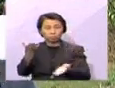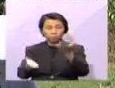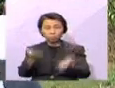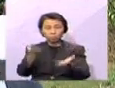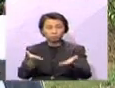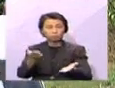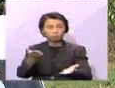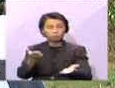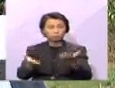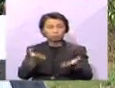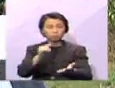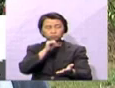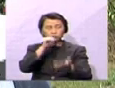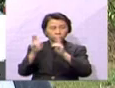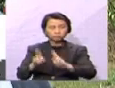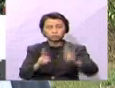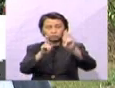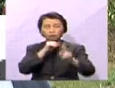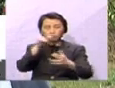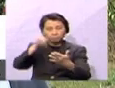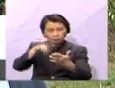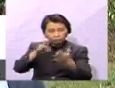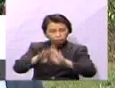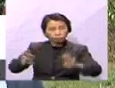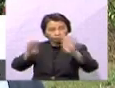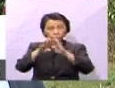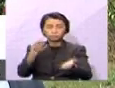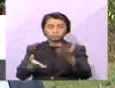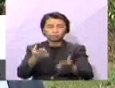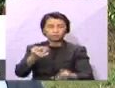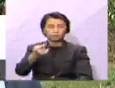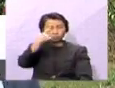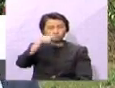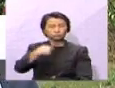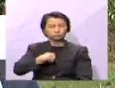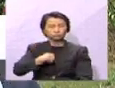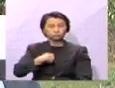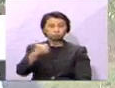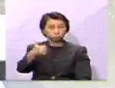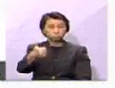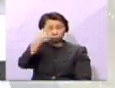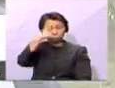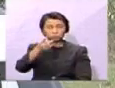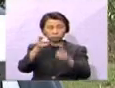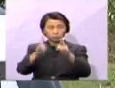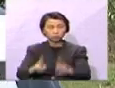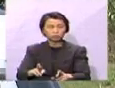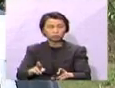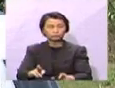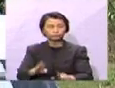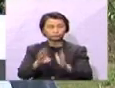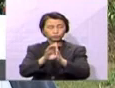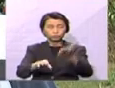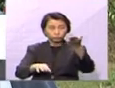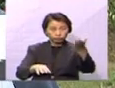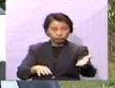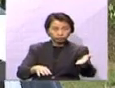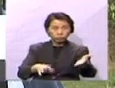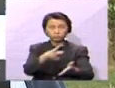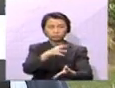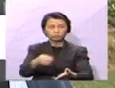dia tak update dengan isu semasa tapi bagi saya Baguslah untuk rakyat contohnya sini